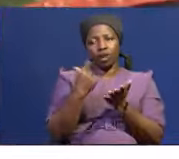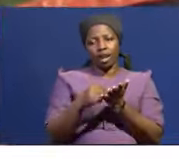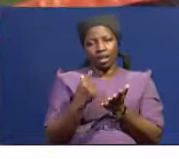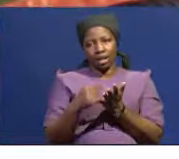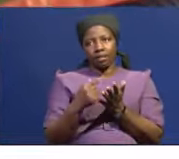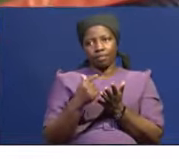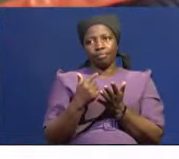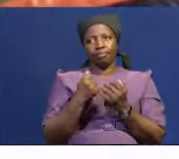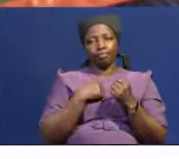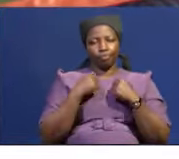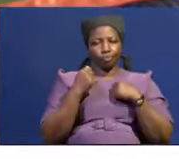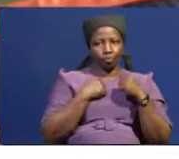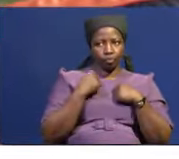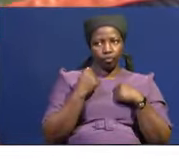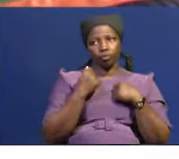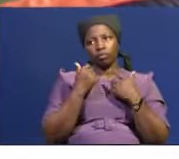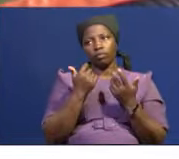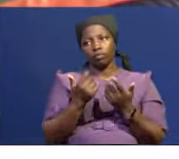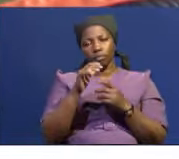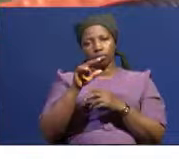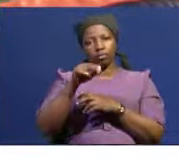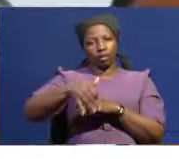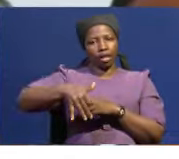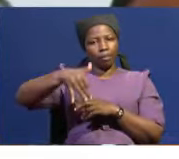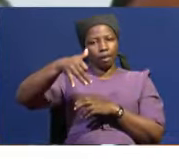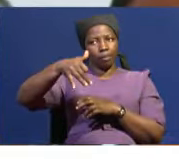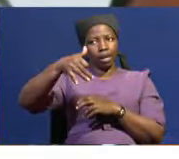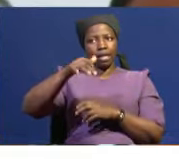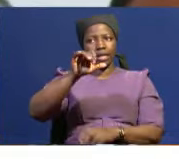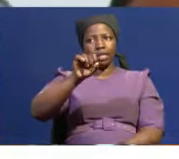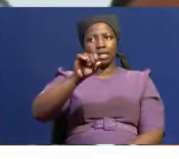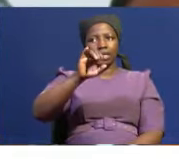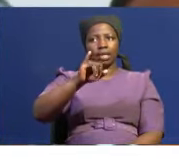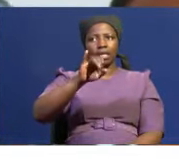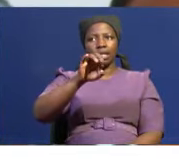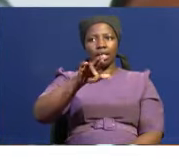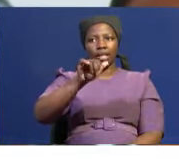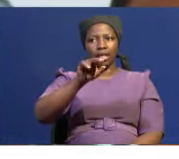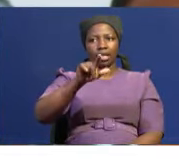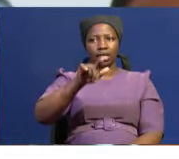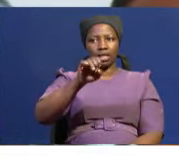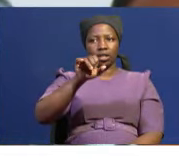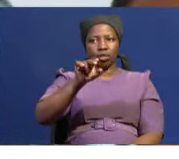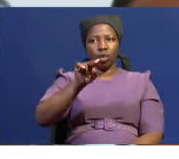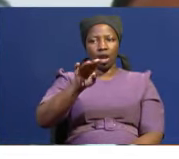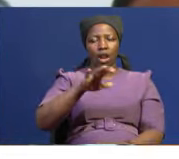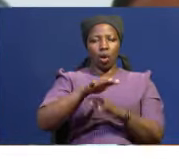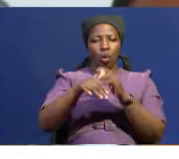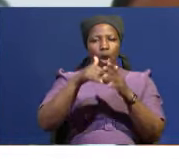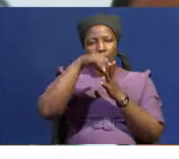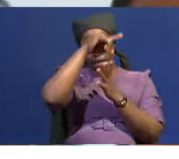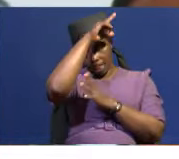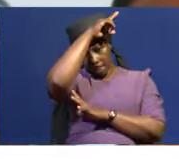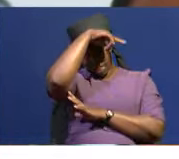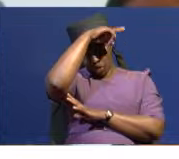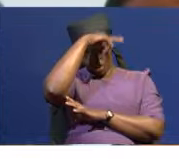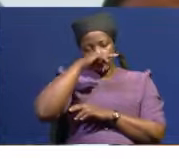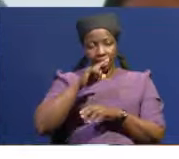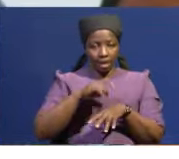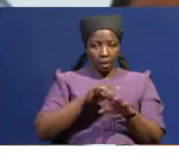Sierra Leone na Rwanda wakifuzu kwa shahada na stashahada. As you step forward, you will encounter